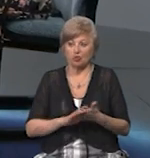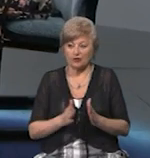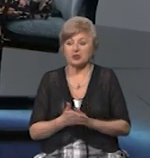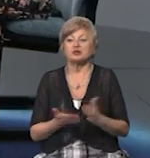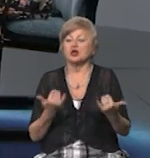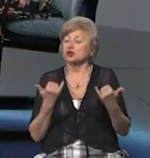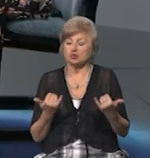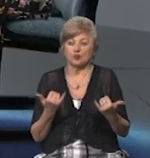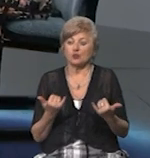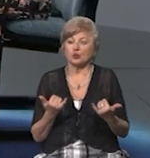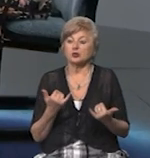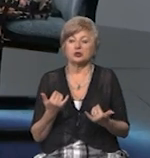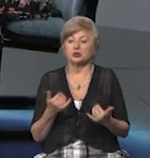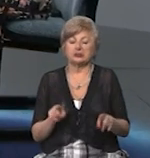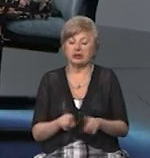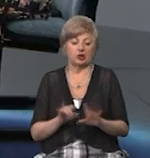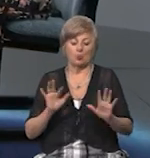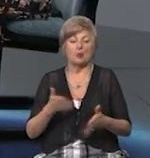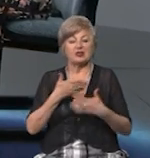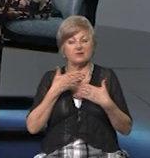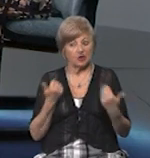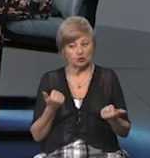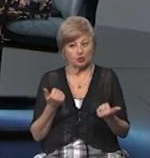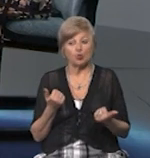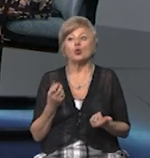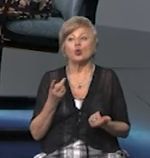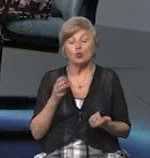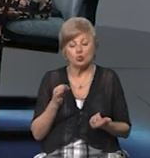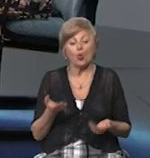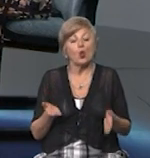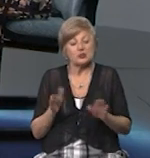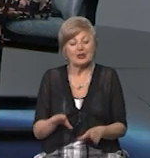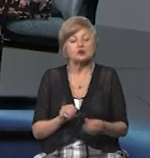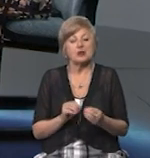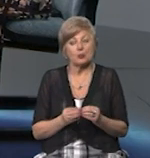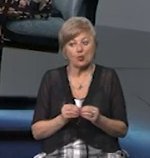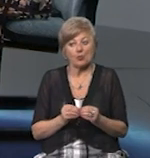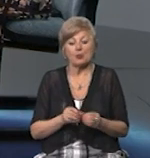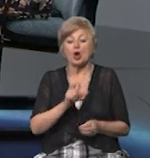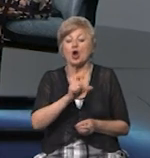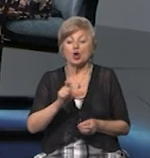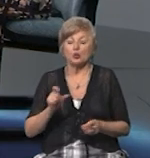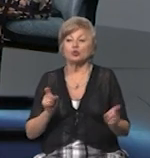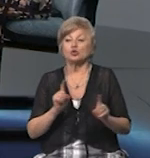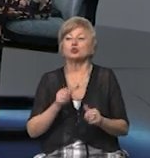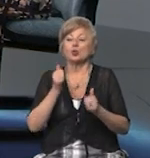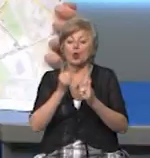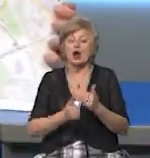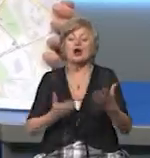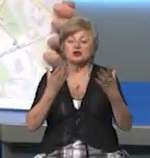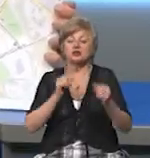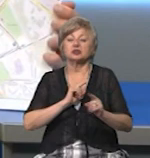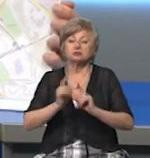ну, сьогодні я спостерігав, майже немає таких моментів, але все одно залишається проблема. Це ті люди, які вже кожен день